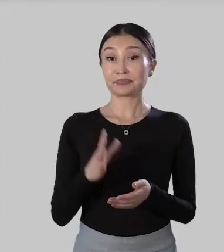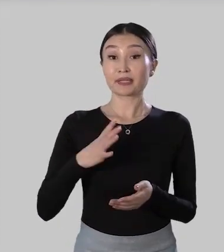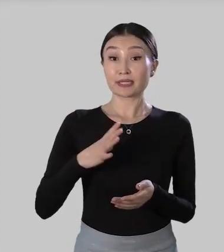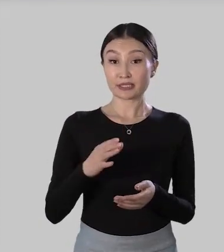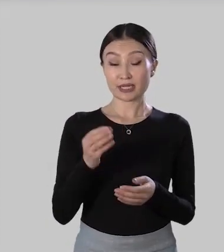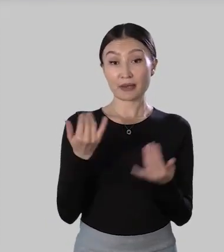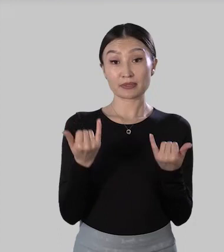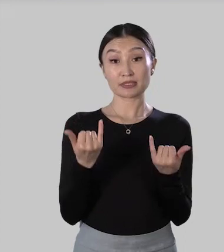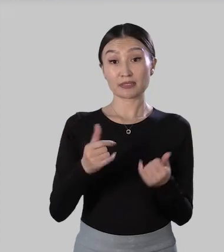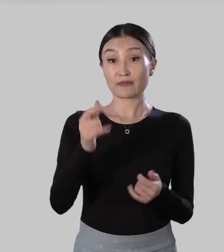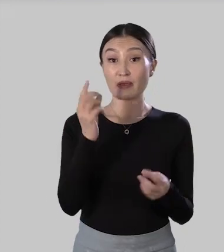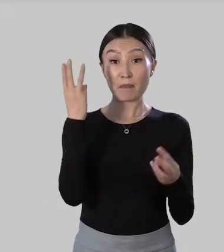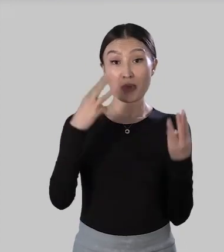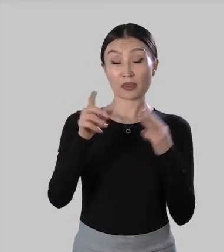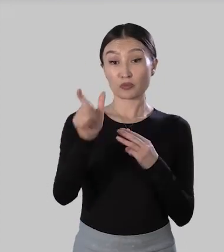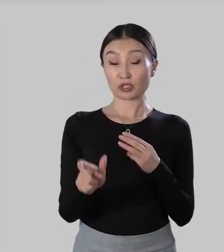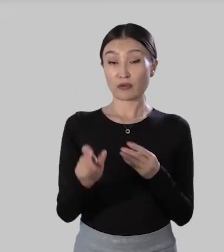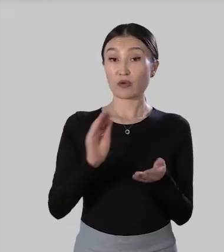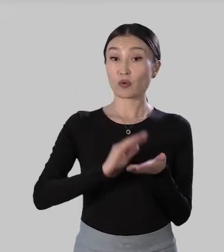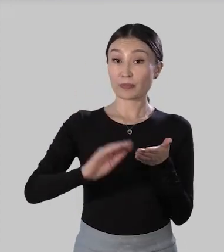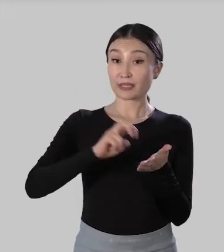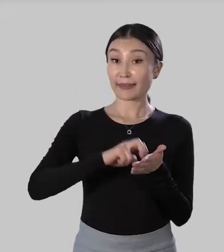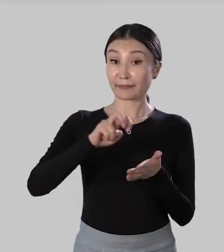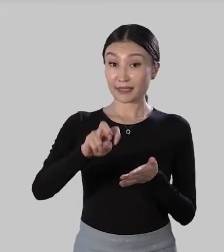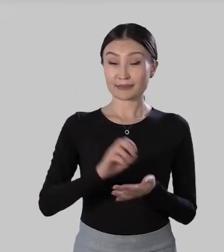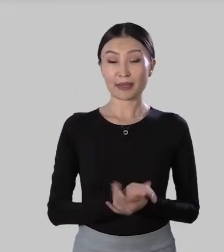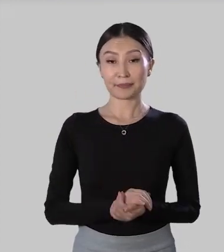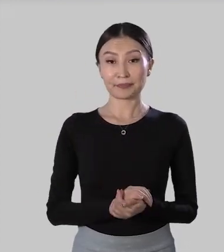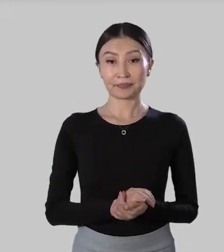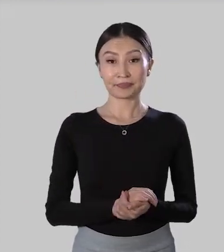писать? Зачем современному человеку писать письма?